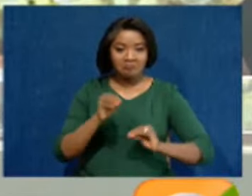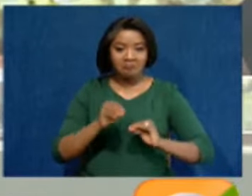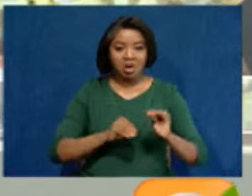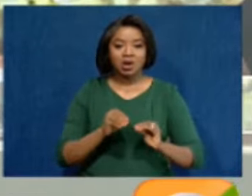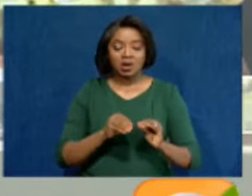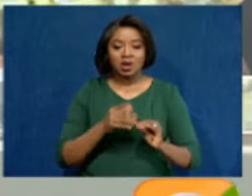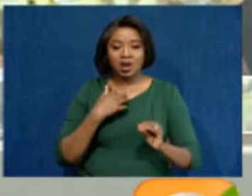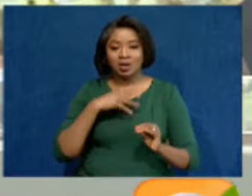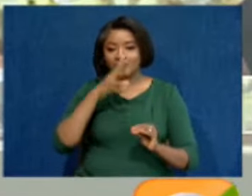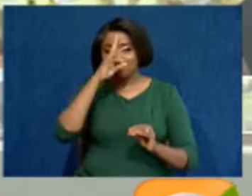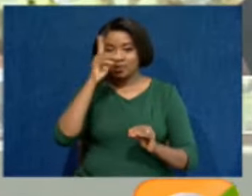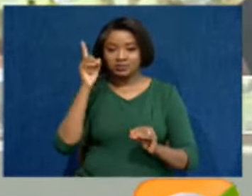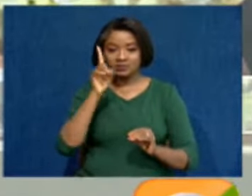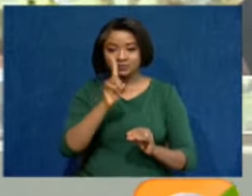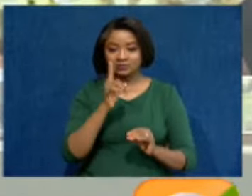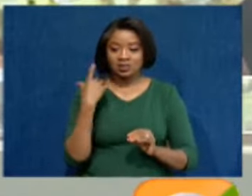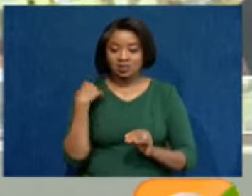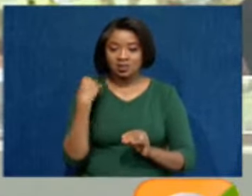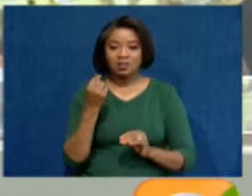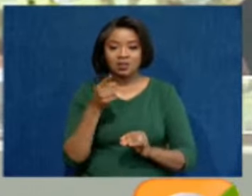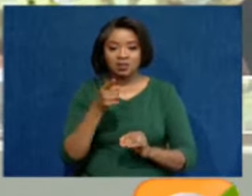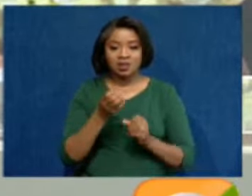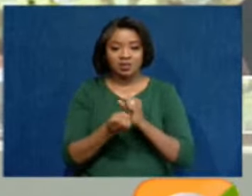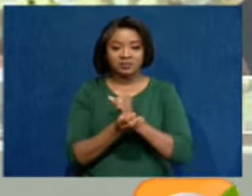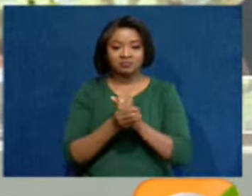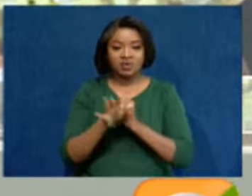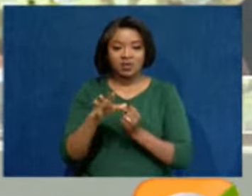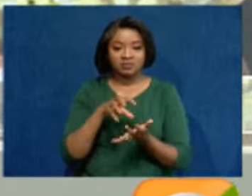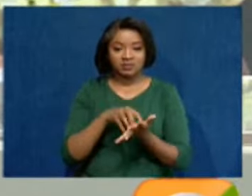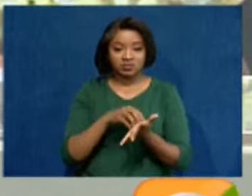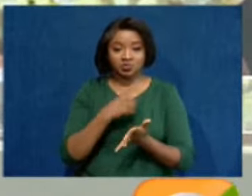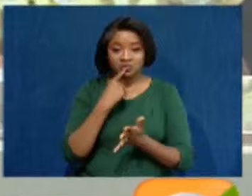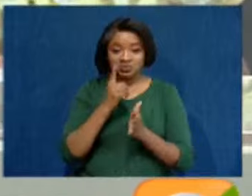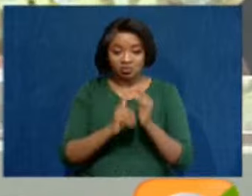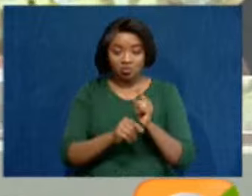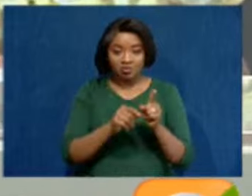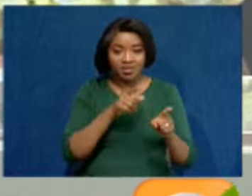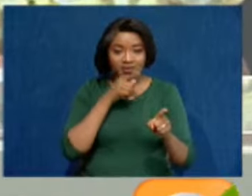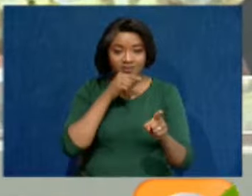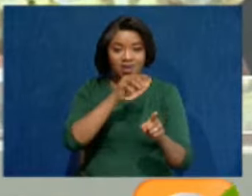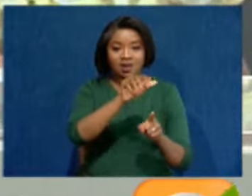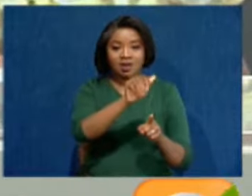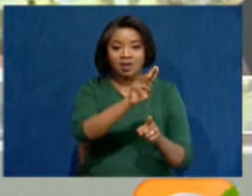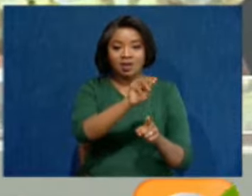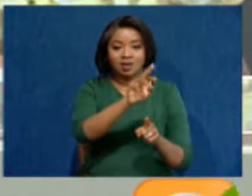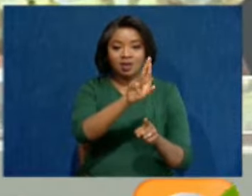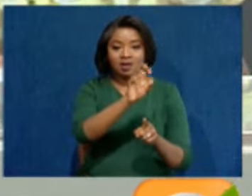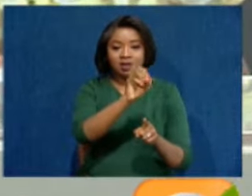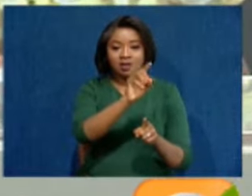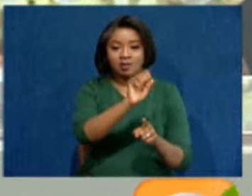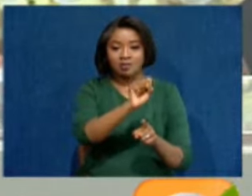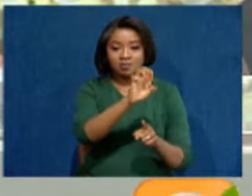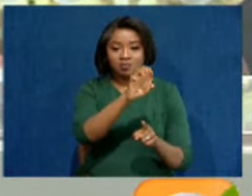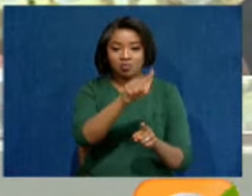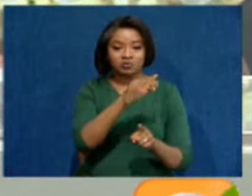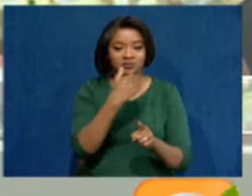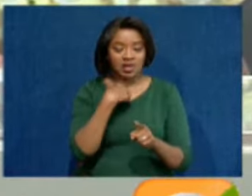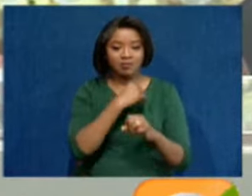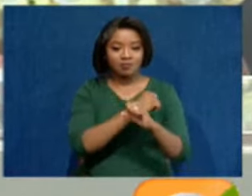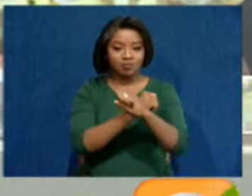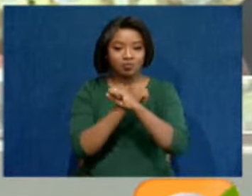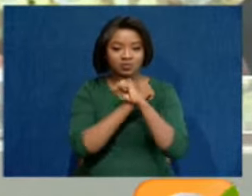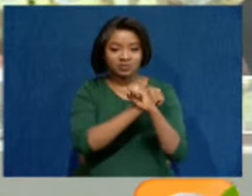kutoa simulizi yake. Afisa huyo wa polisi sasa akidai kuwa mshukiwa huyo Ambrose Makech Abuti ana ulinzi kutoka kwa